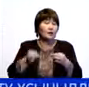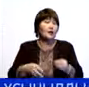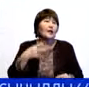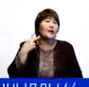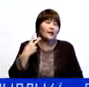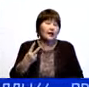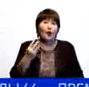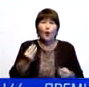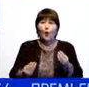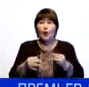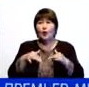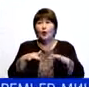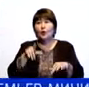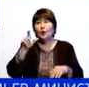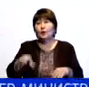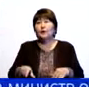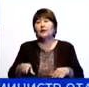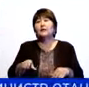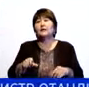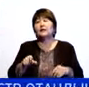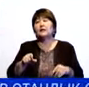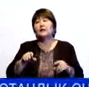2 ойын ұйымдастырушыға үкім кесті.